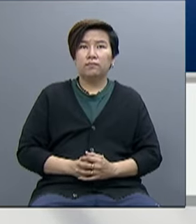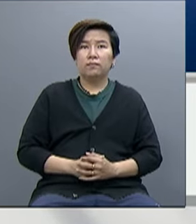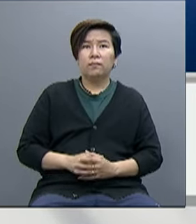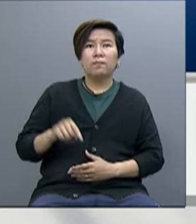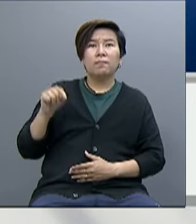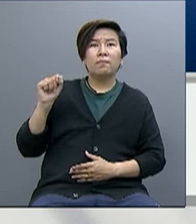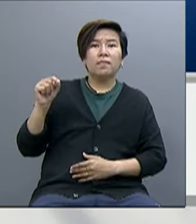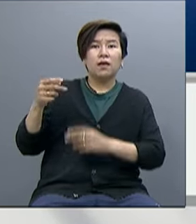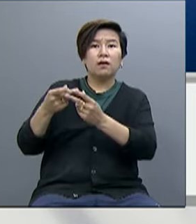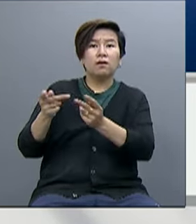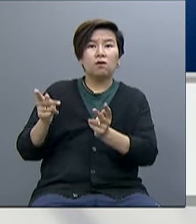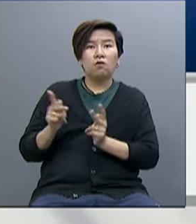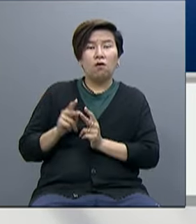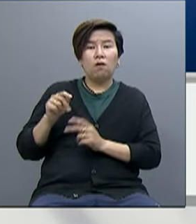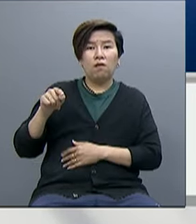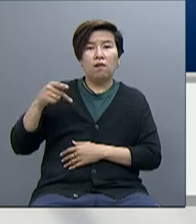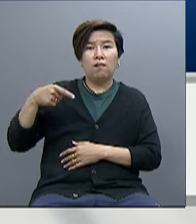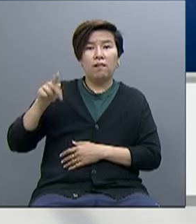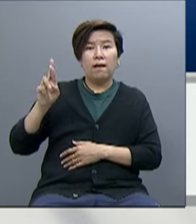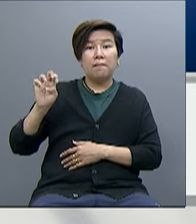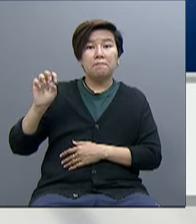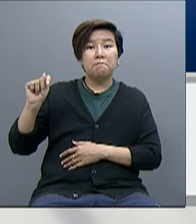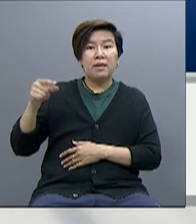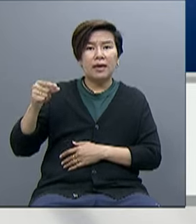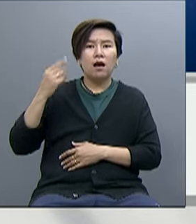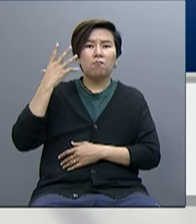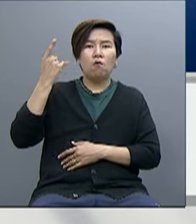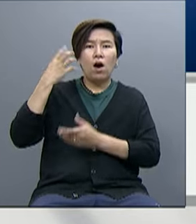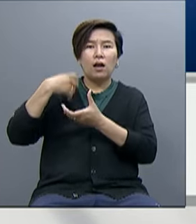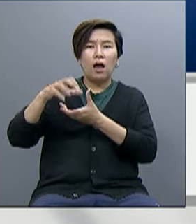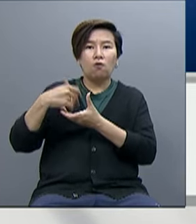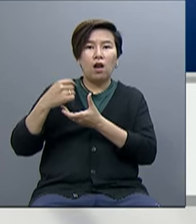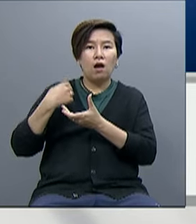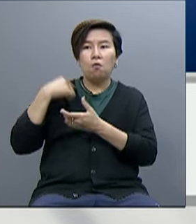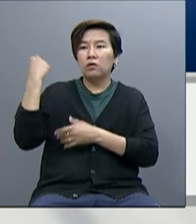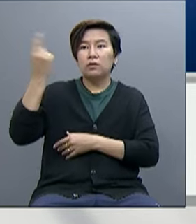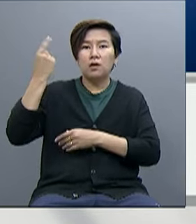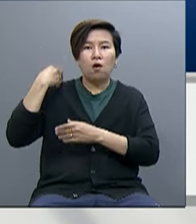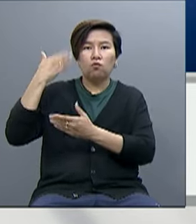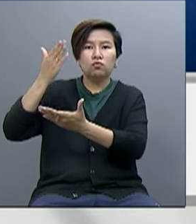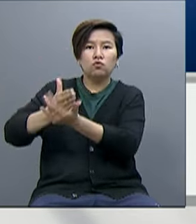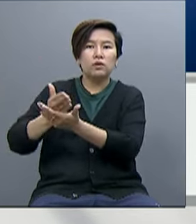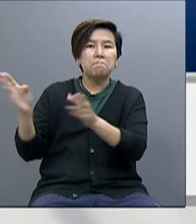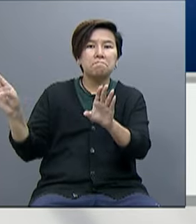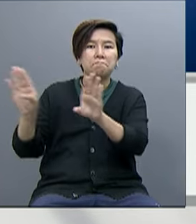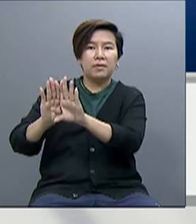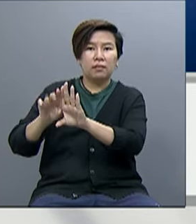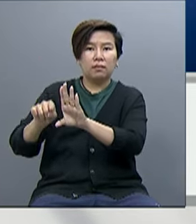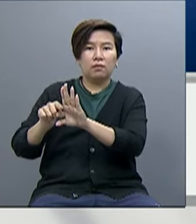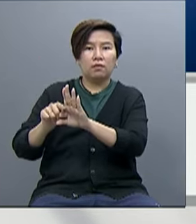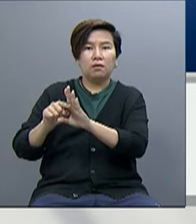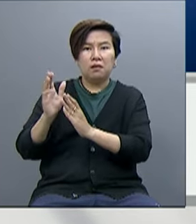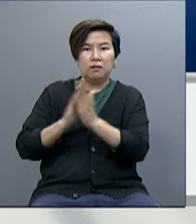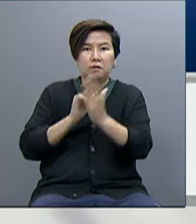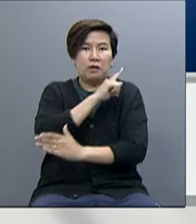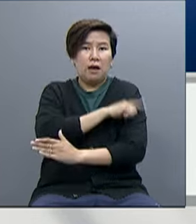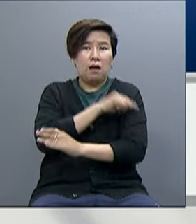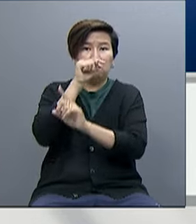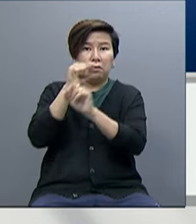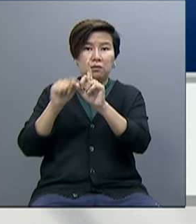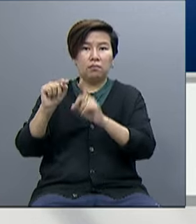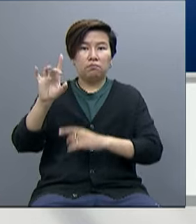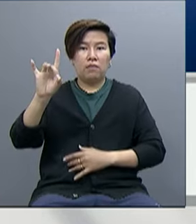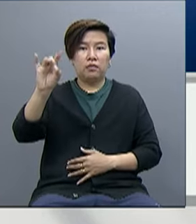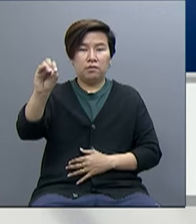สิรินาถนะคะที่เกาะปริงเราเล่ากันไปเมื่อวานนี้ว่าต้องปิดการท่องเที่ยวไปแล้วเนื่องจากปะการังฟอกขาวมากกว่า 80%ค่ะ